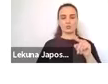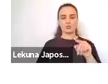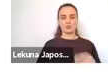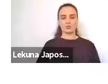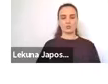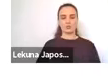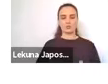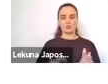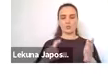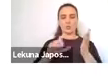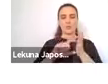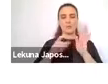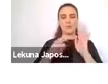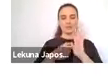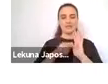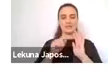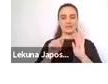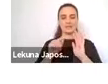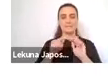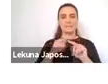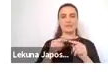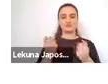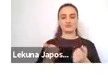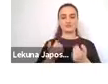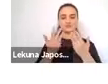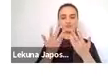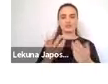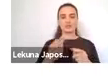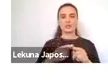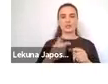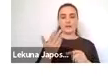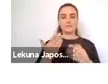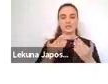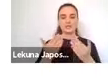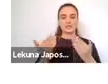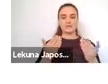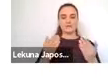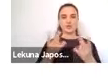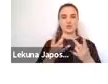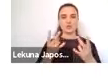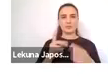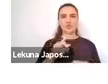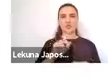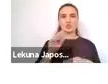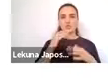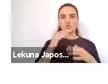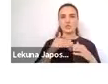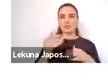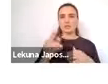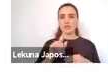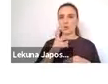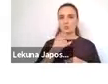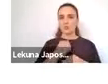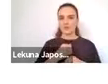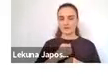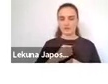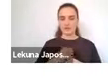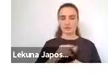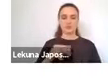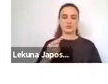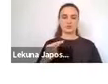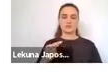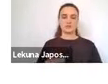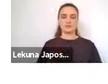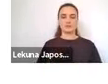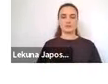კუბიკები, ასე ვთქვას, ხო? დათვლა იმის, რომ რამდენი ნაწილი გჭირდება, რის შემდეგ რა უნდა გავაკეთოთ და ასე